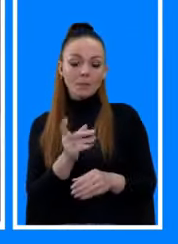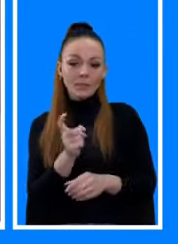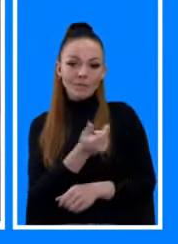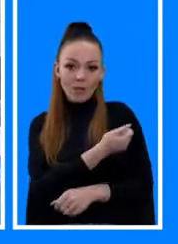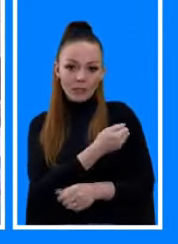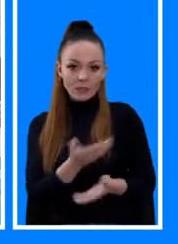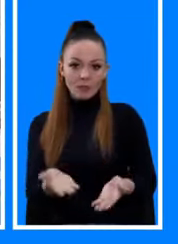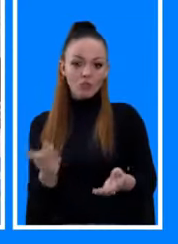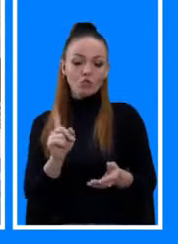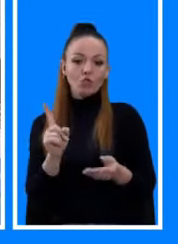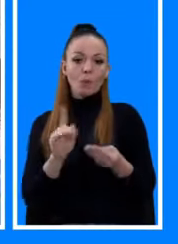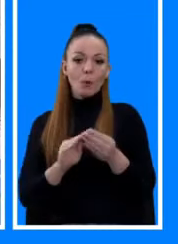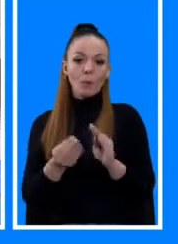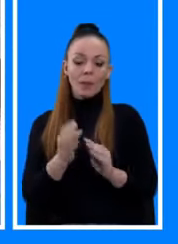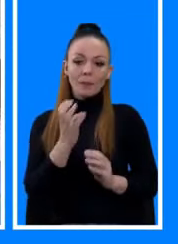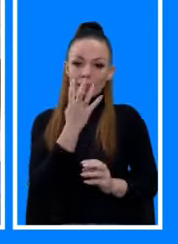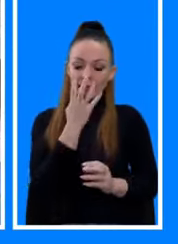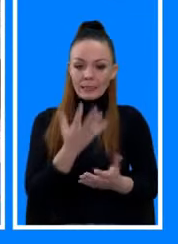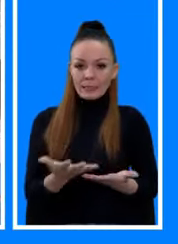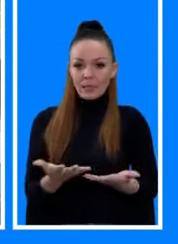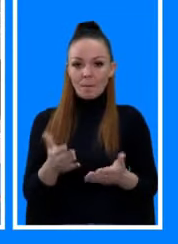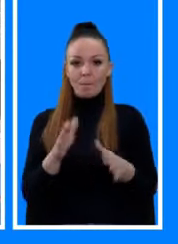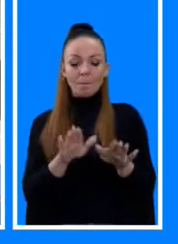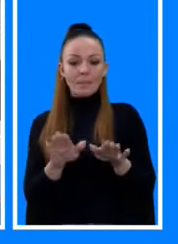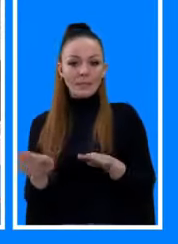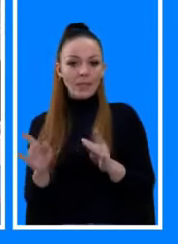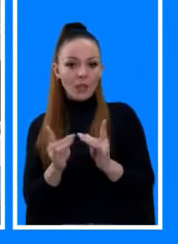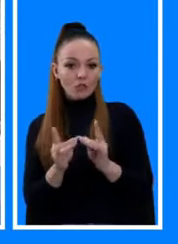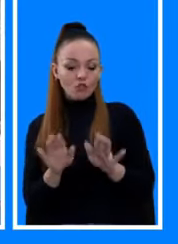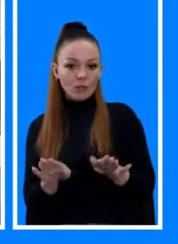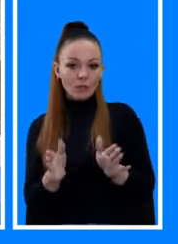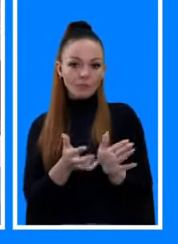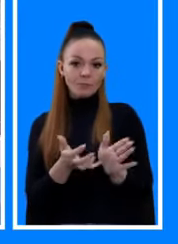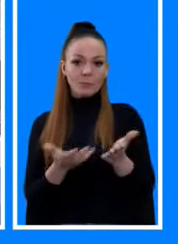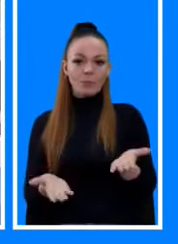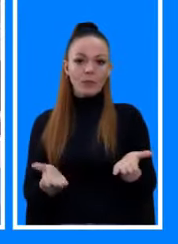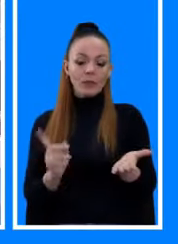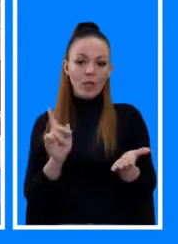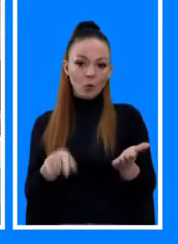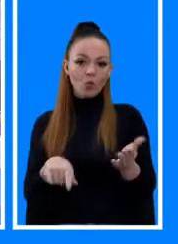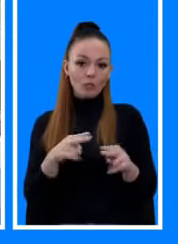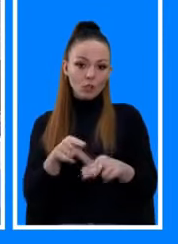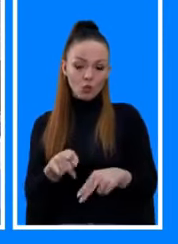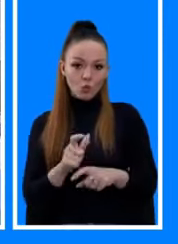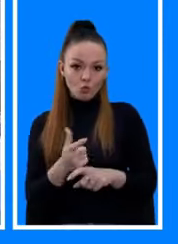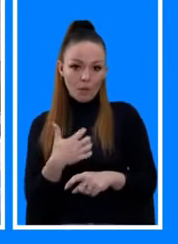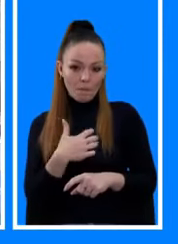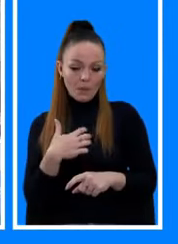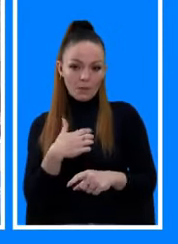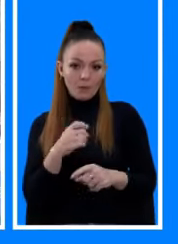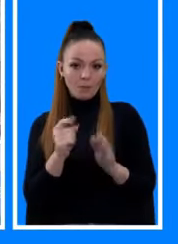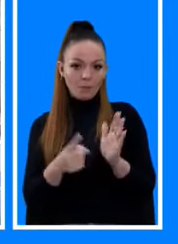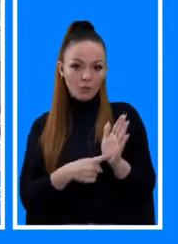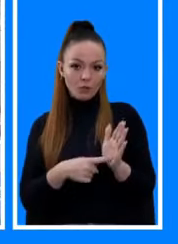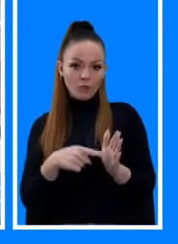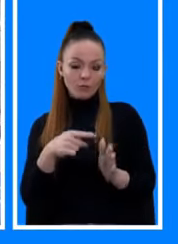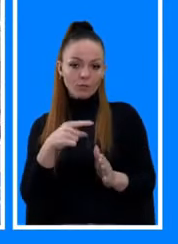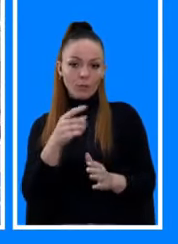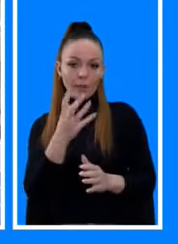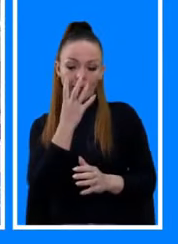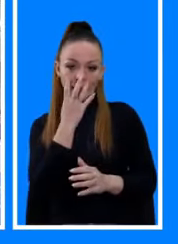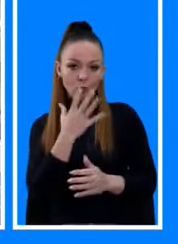з киснем, чи проблеми з ліжком місцям. Також це дуже важливо, питання кисню. Наскільки мені відомо,